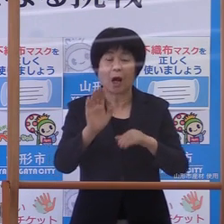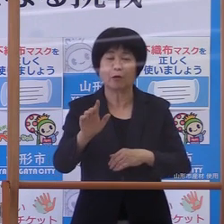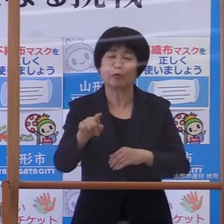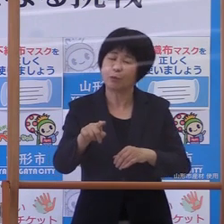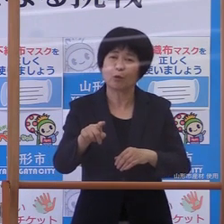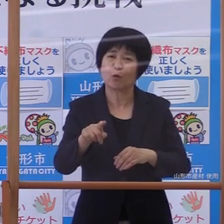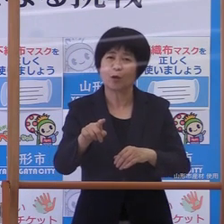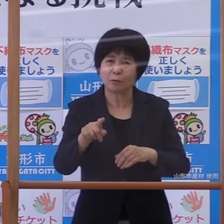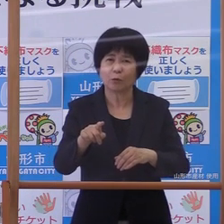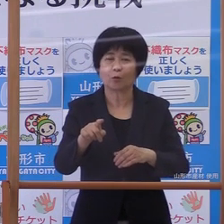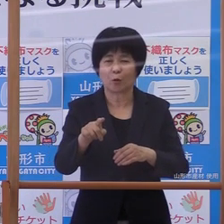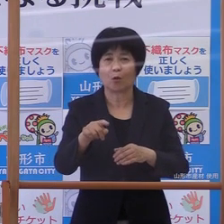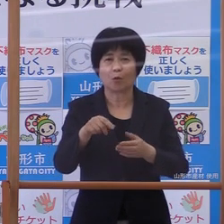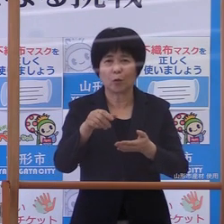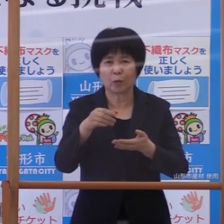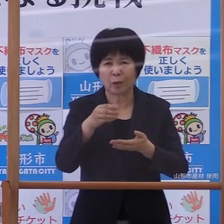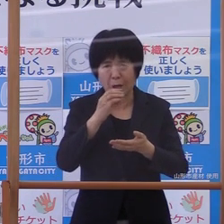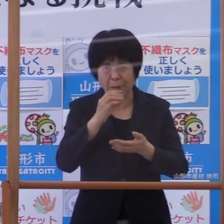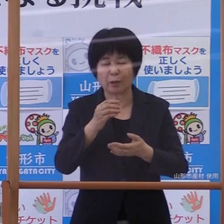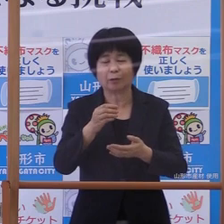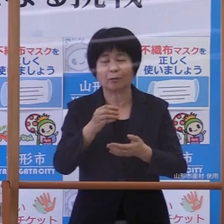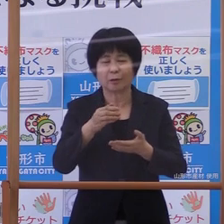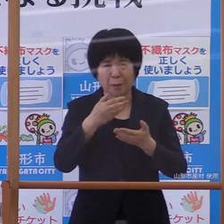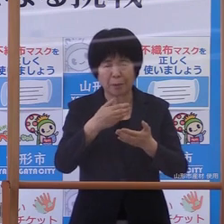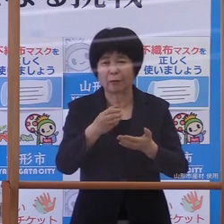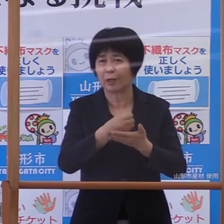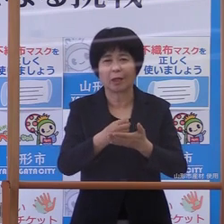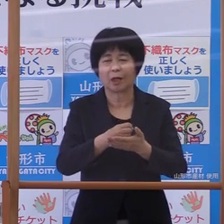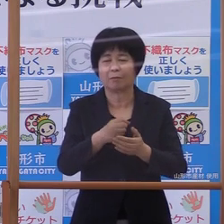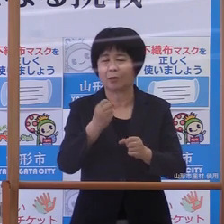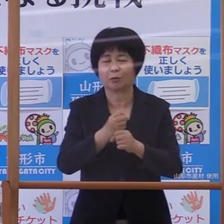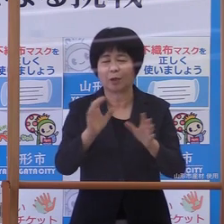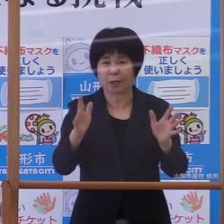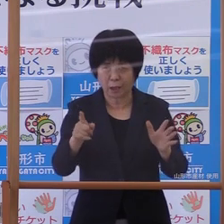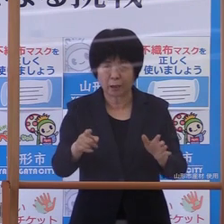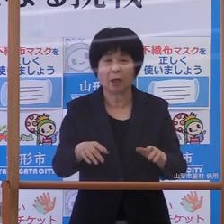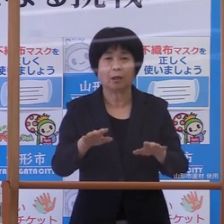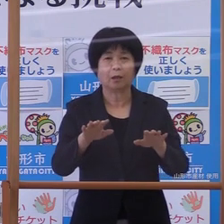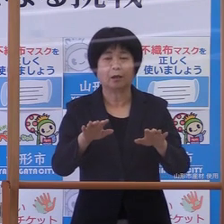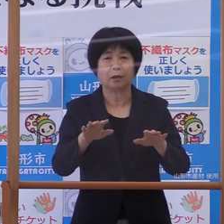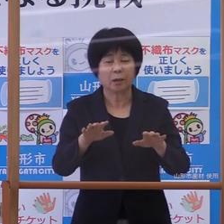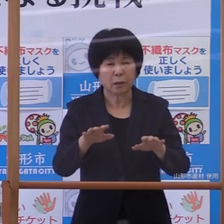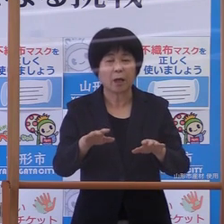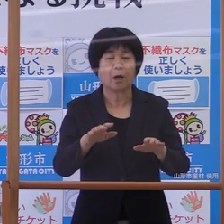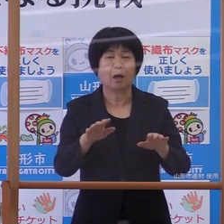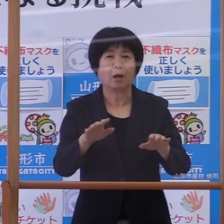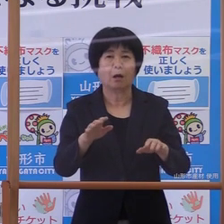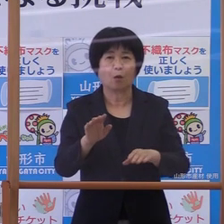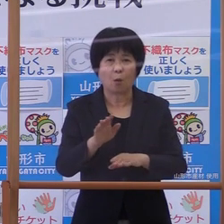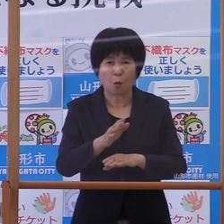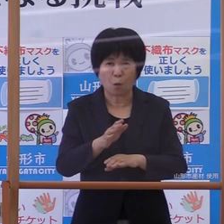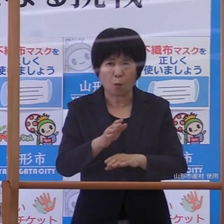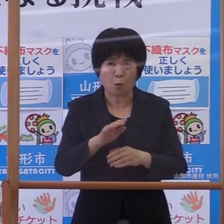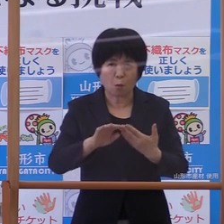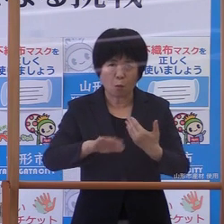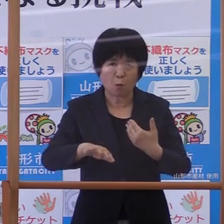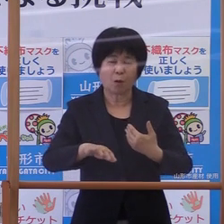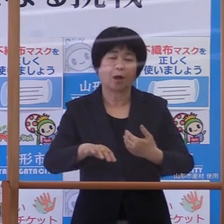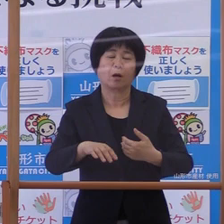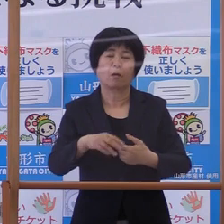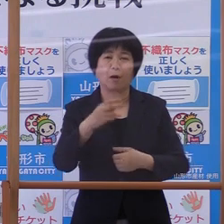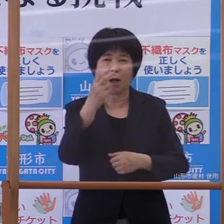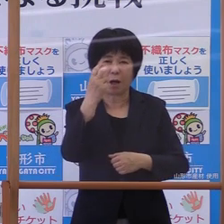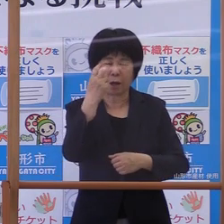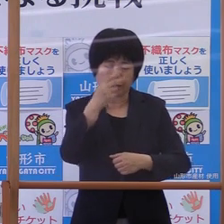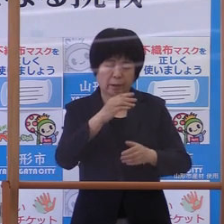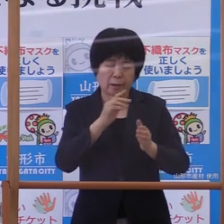した。またメイン会場にはですね、当然のことながら検温と、そして手指消毒、これを徹底することと、